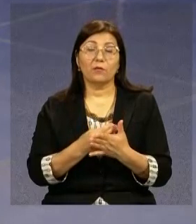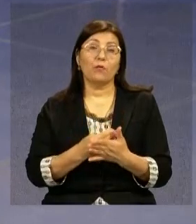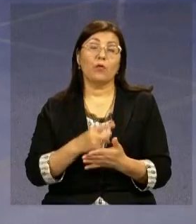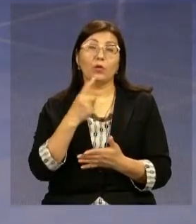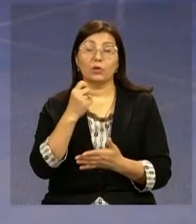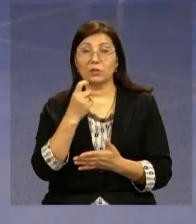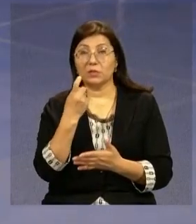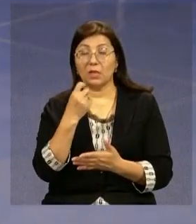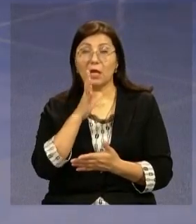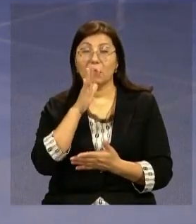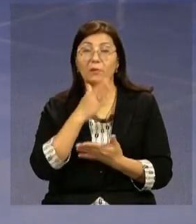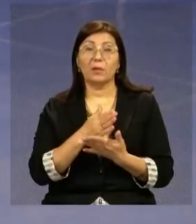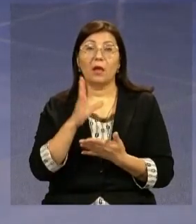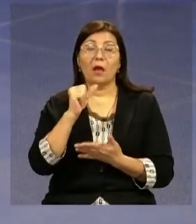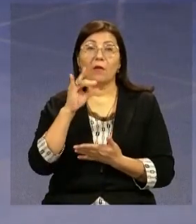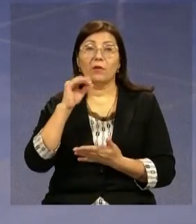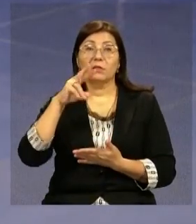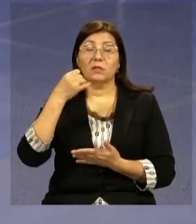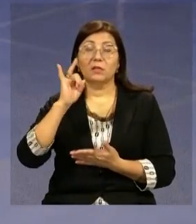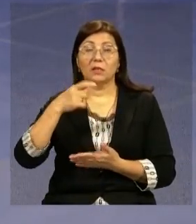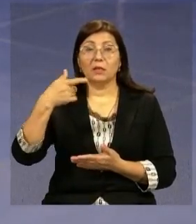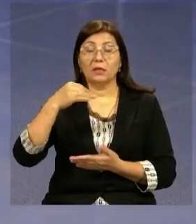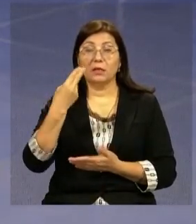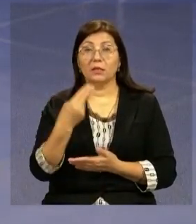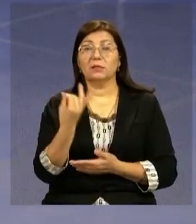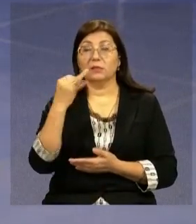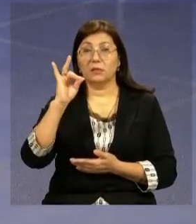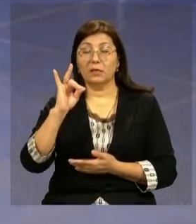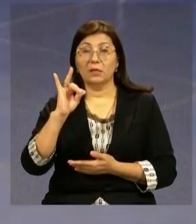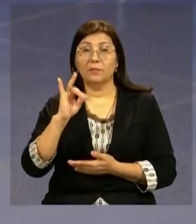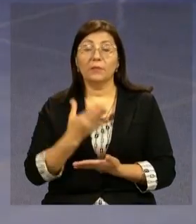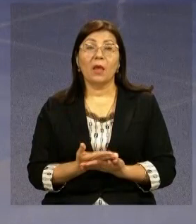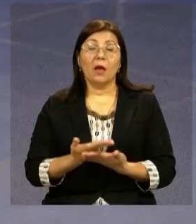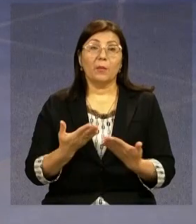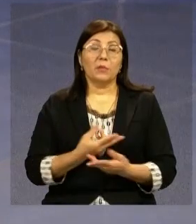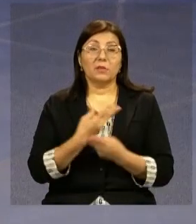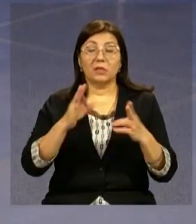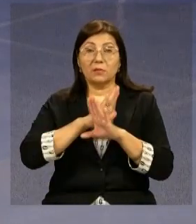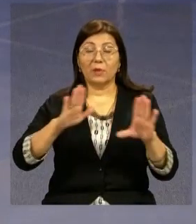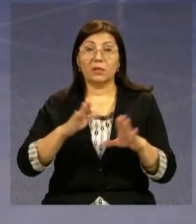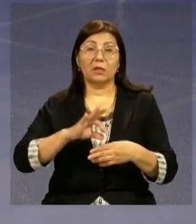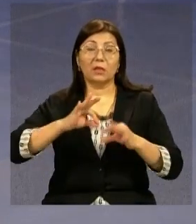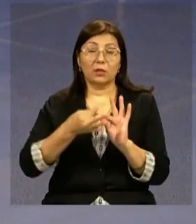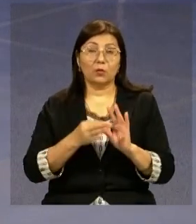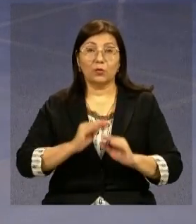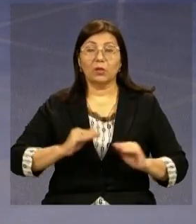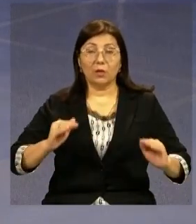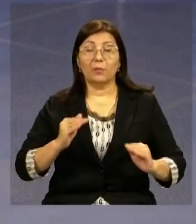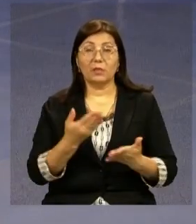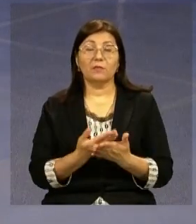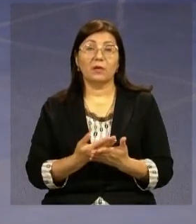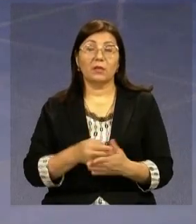юбилей. Василий Грецкий чувствует себя хорошо, самостоятельно передвигается. Несмотря на трудное детство и тяготы фронтовой